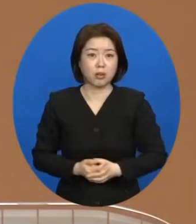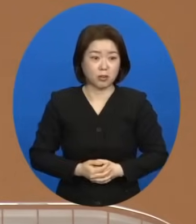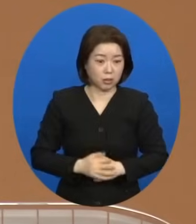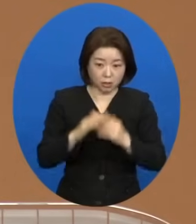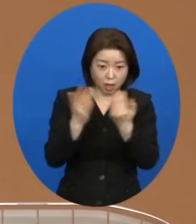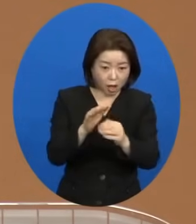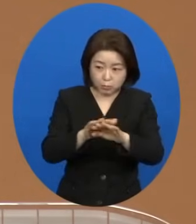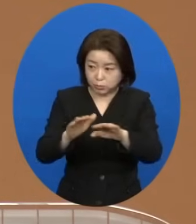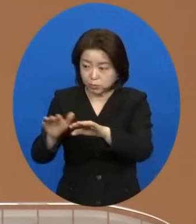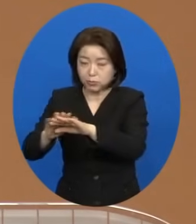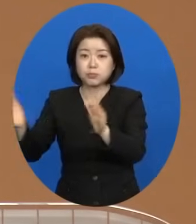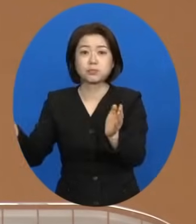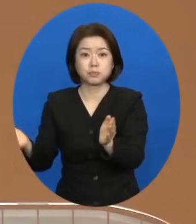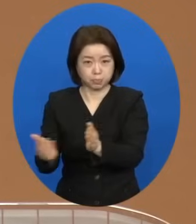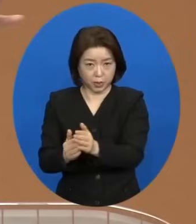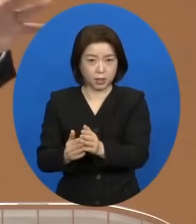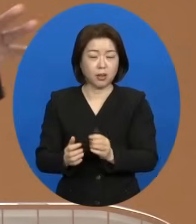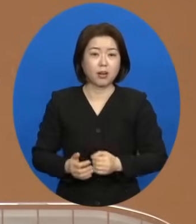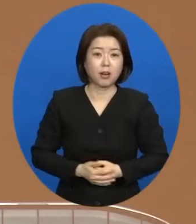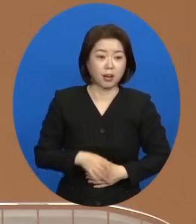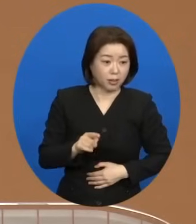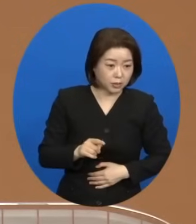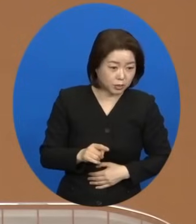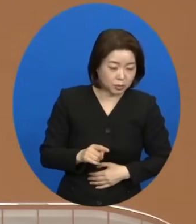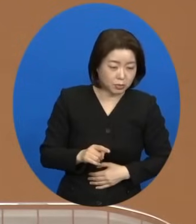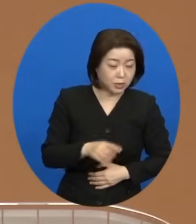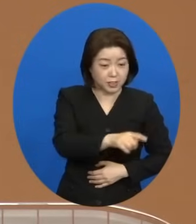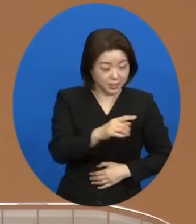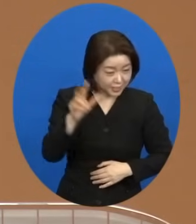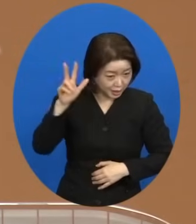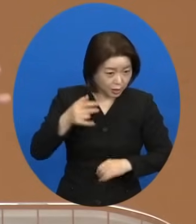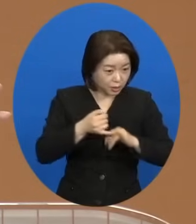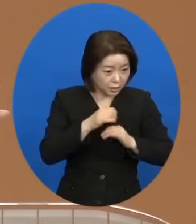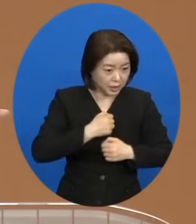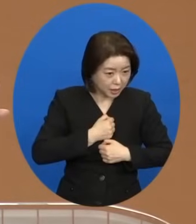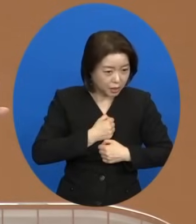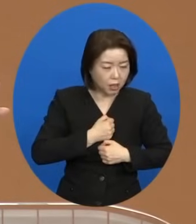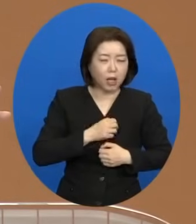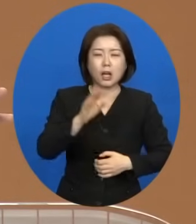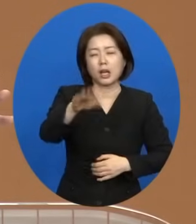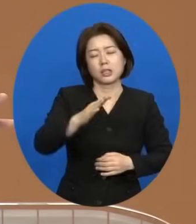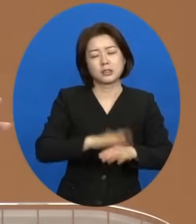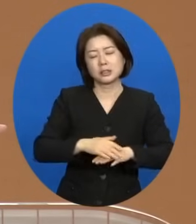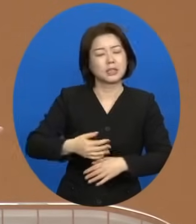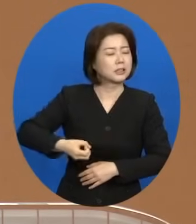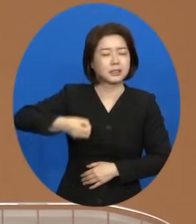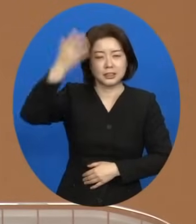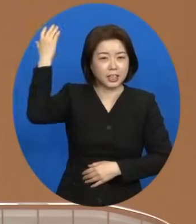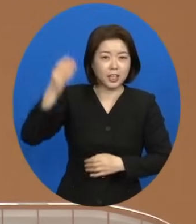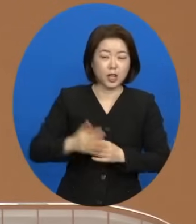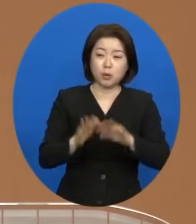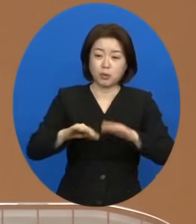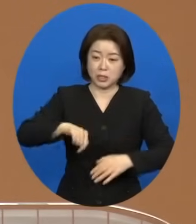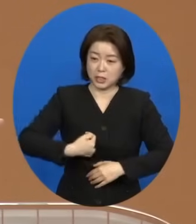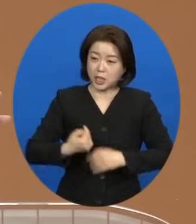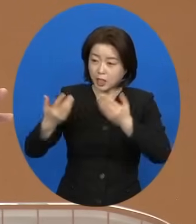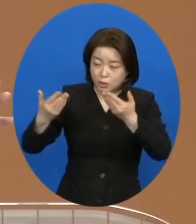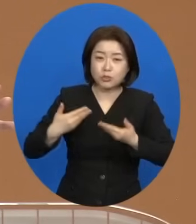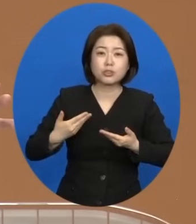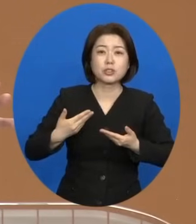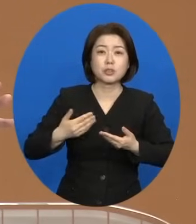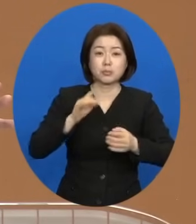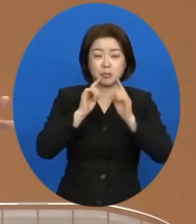풀어주셨어요 그 어떻게 지키셨네 했더니 아 제가 잊어 먹었다는 거야 오늘 자기에게 주신 말씀 이래요 이런